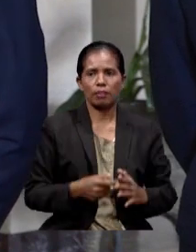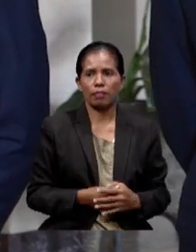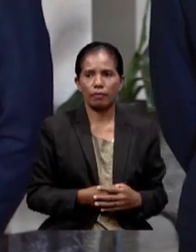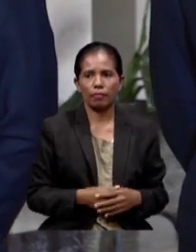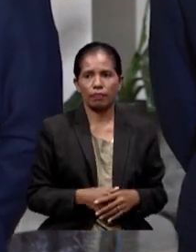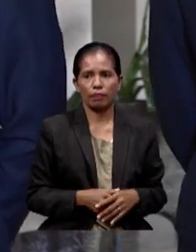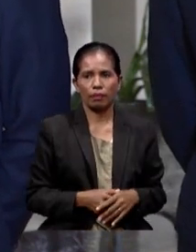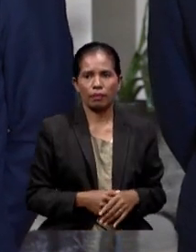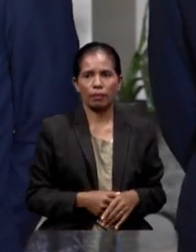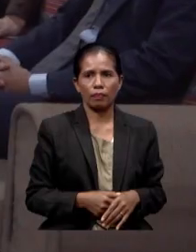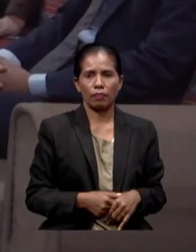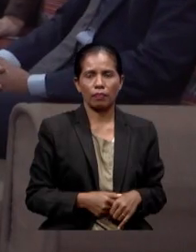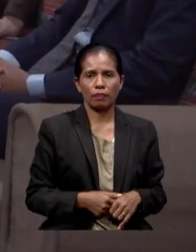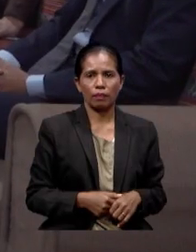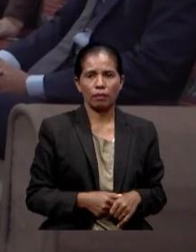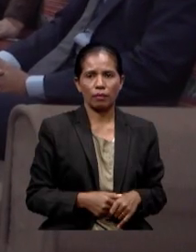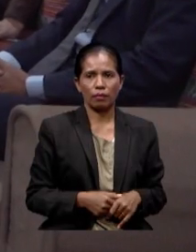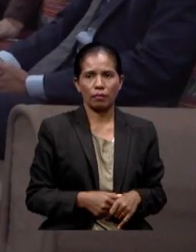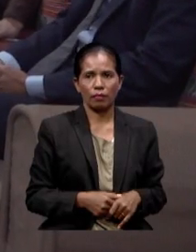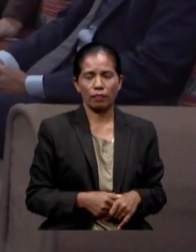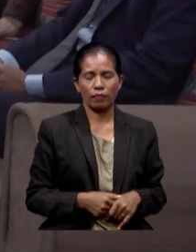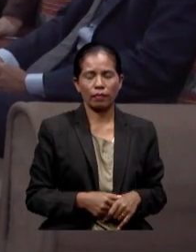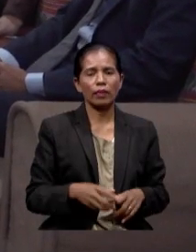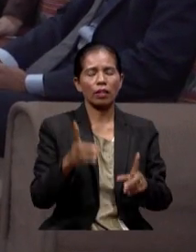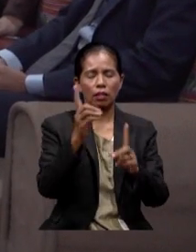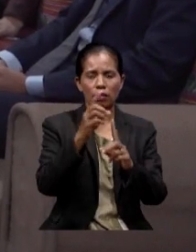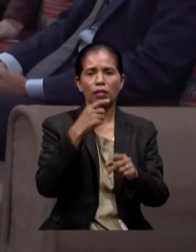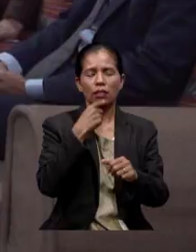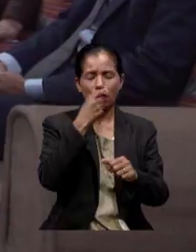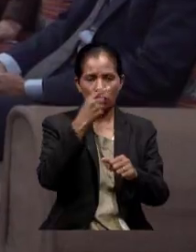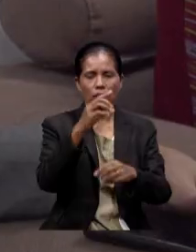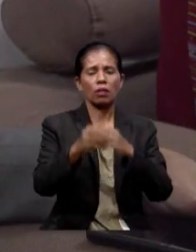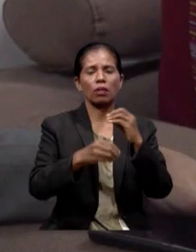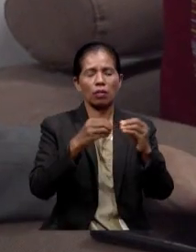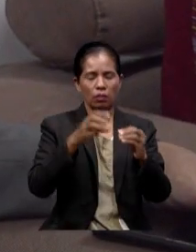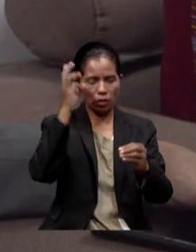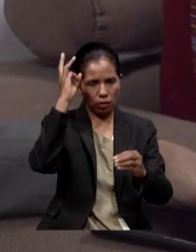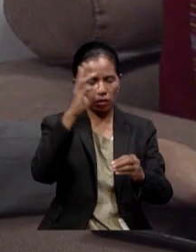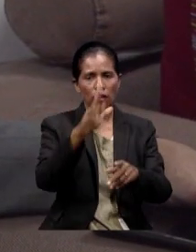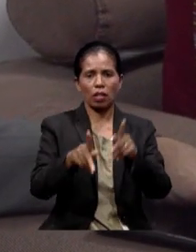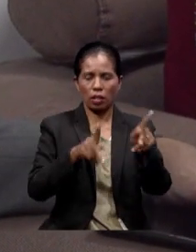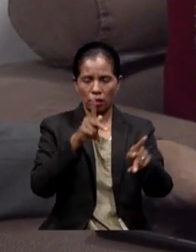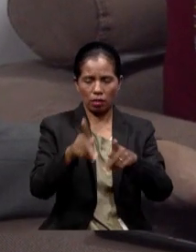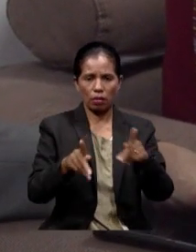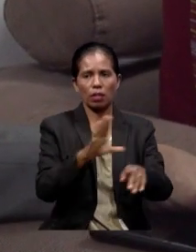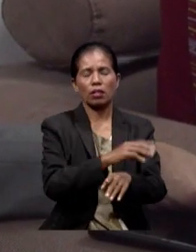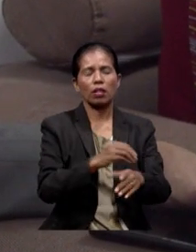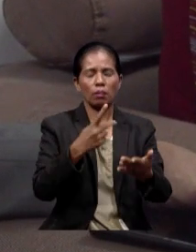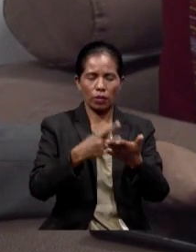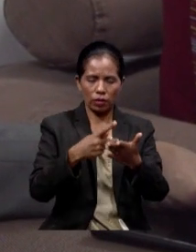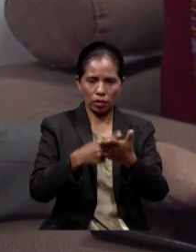work on the site. Datu Edward Orge hatutan, relasyon ho preocupasyon komunidade ne be afetado ba projeto